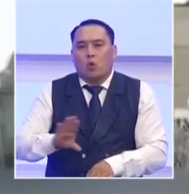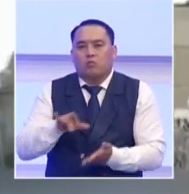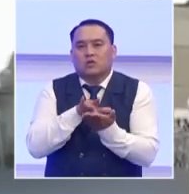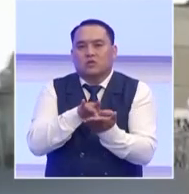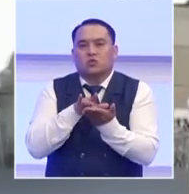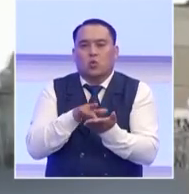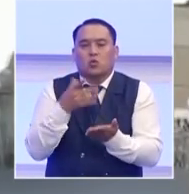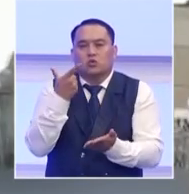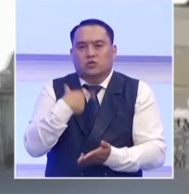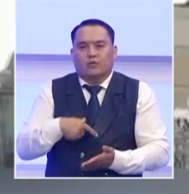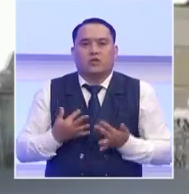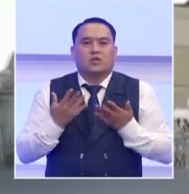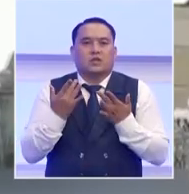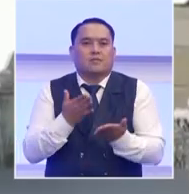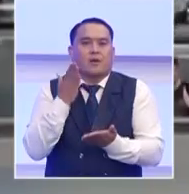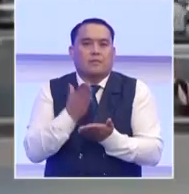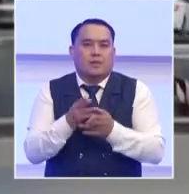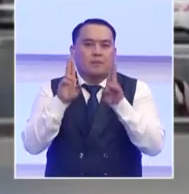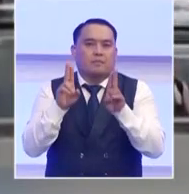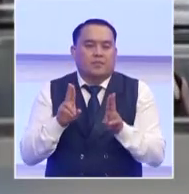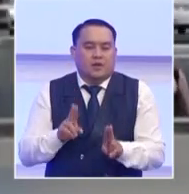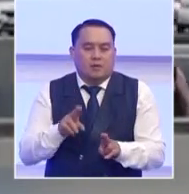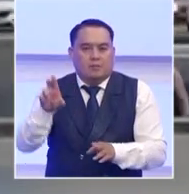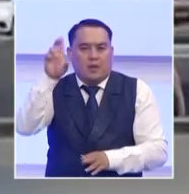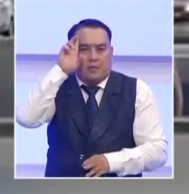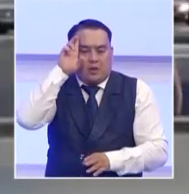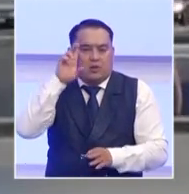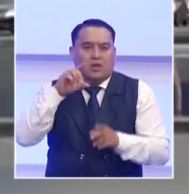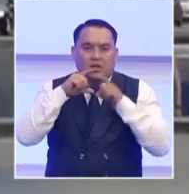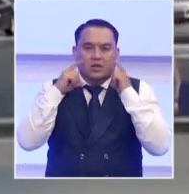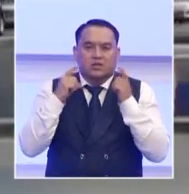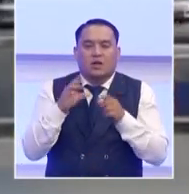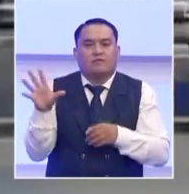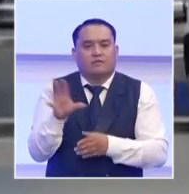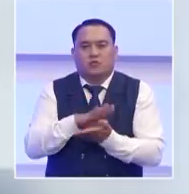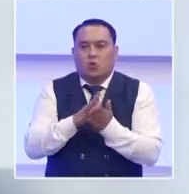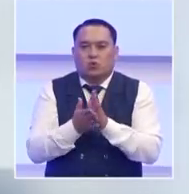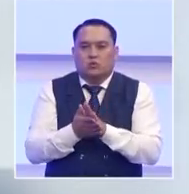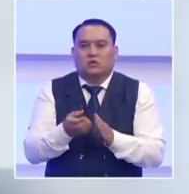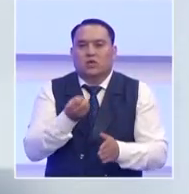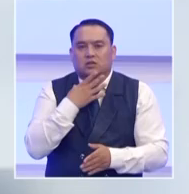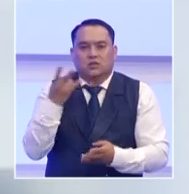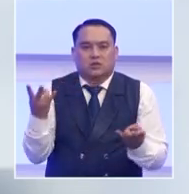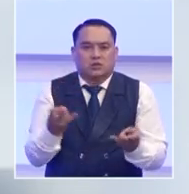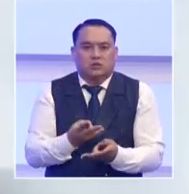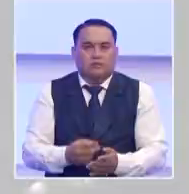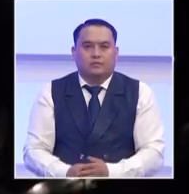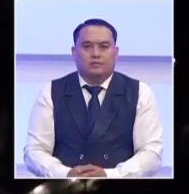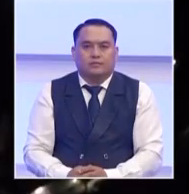саяхатшыларға қояр өз талабы бар. Басты критерий мемлекеттің эпидемиологиялық жағдайы жақсы болуы тиіс.